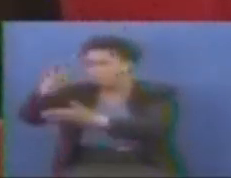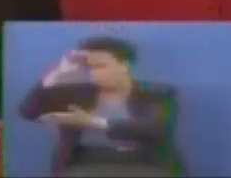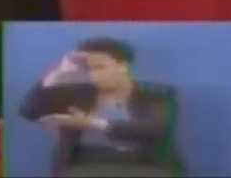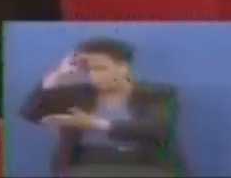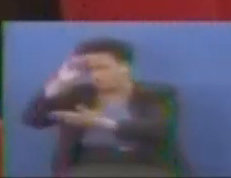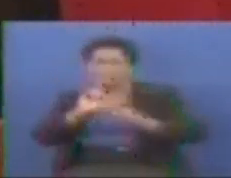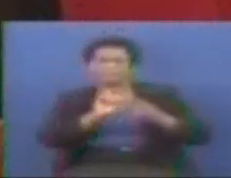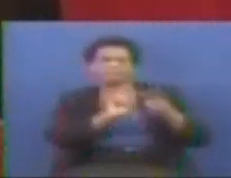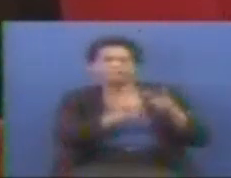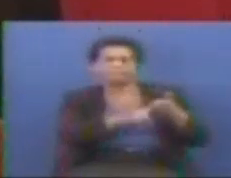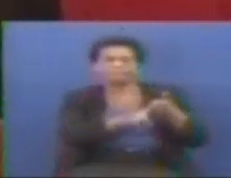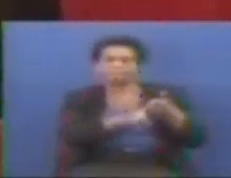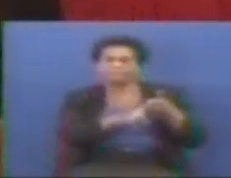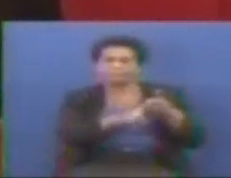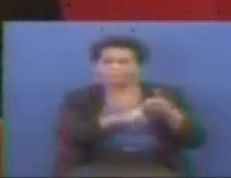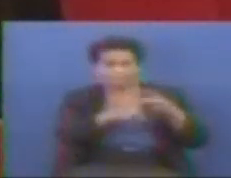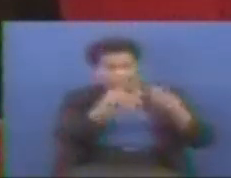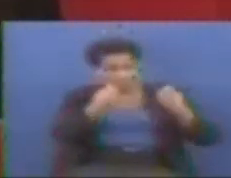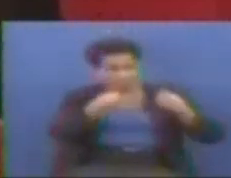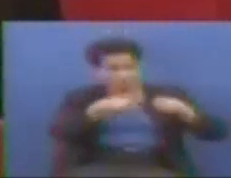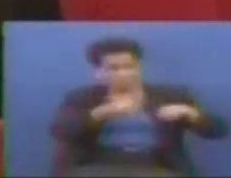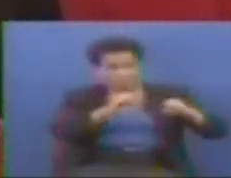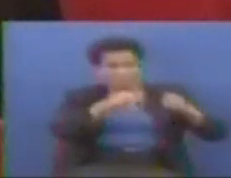wananchi katika kuwapatia